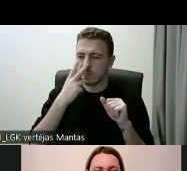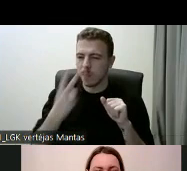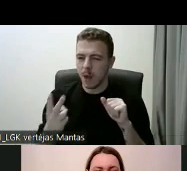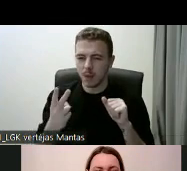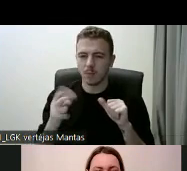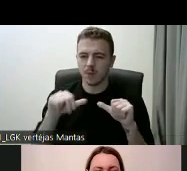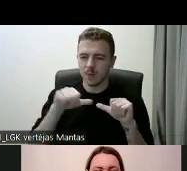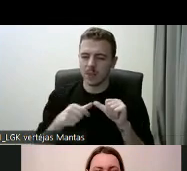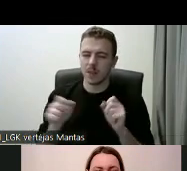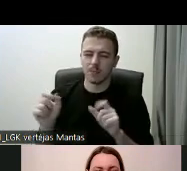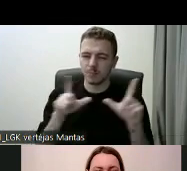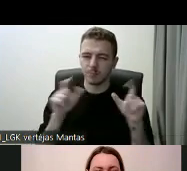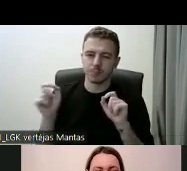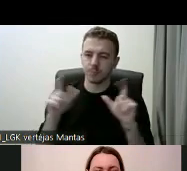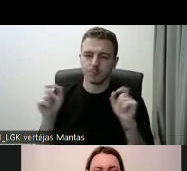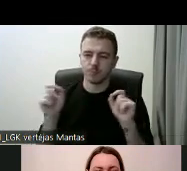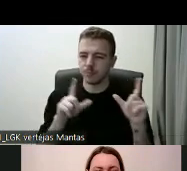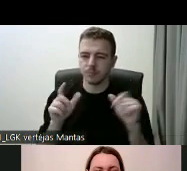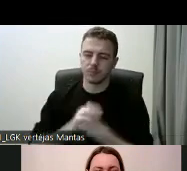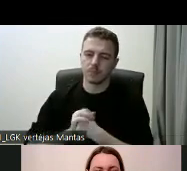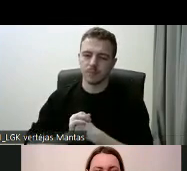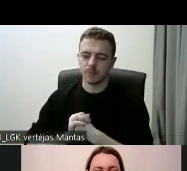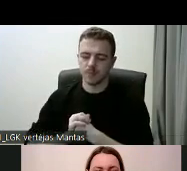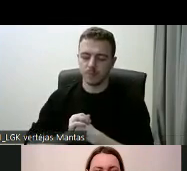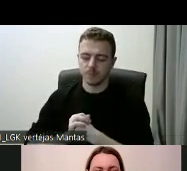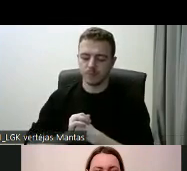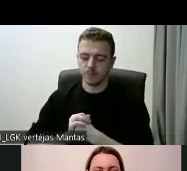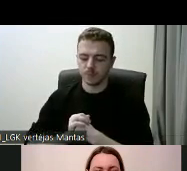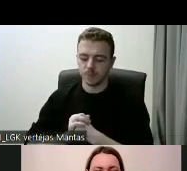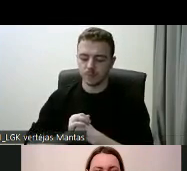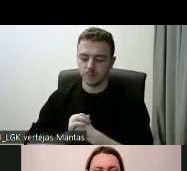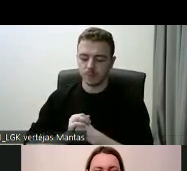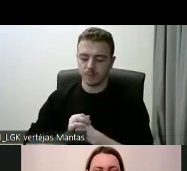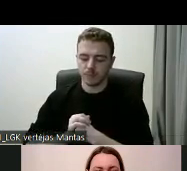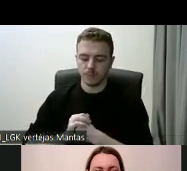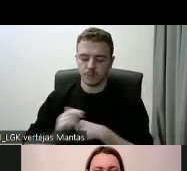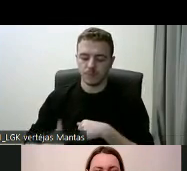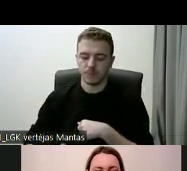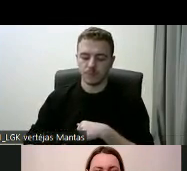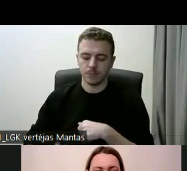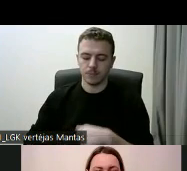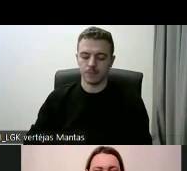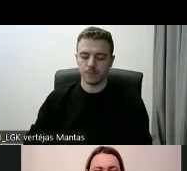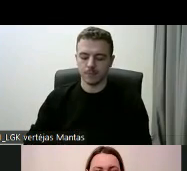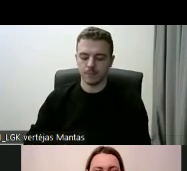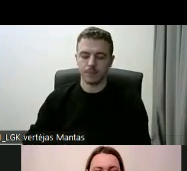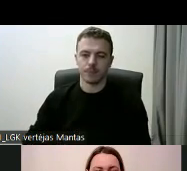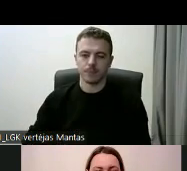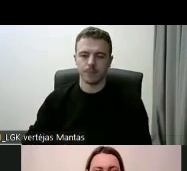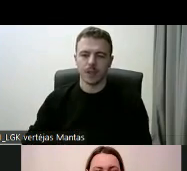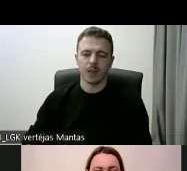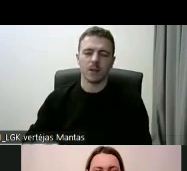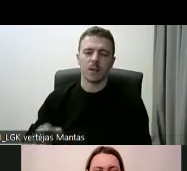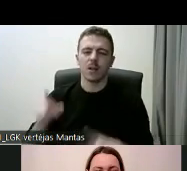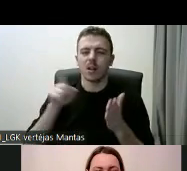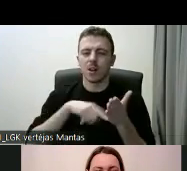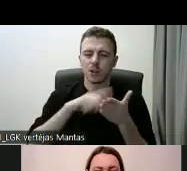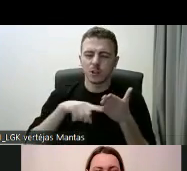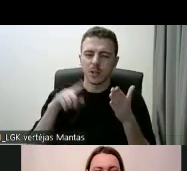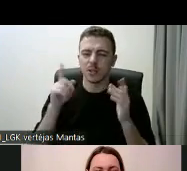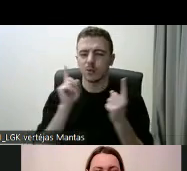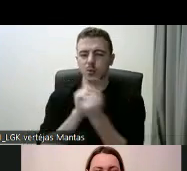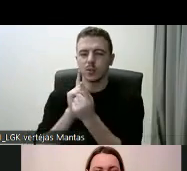būtų eksponuojama ir rodoma. Taigi ir tinklalapiai, ir net jūsų elektroniniai laiškai, visi susitikimai, kuriuose jūs